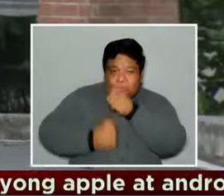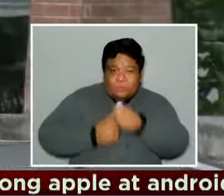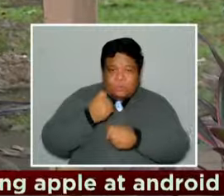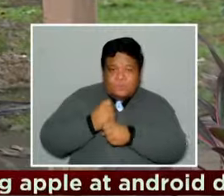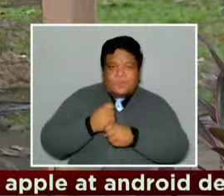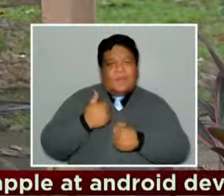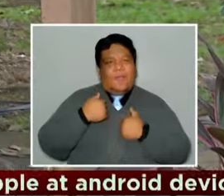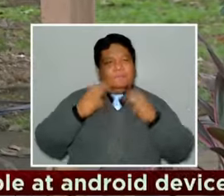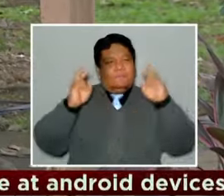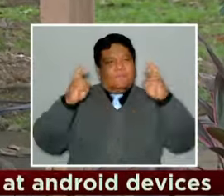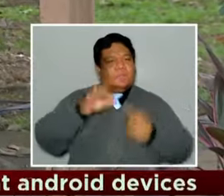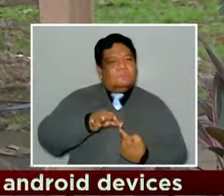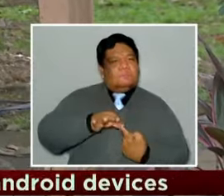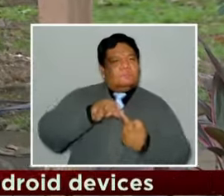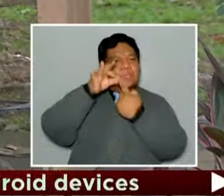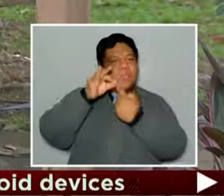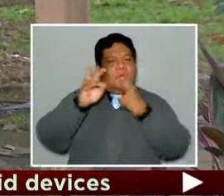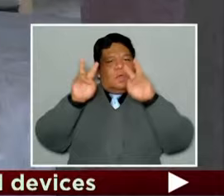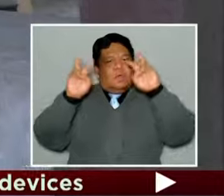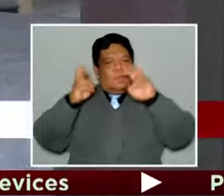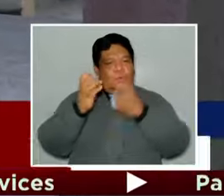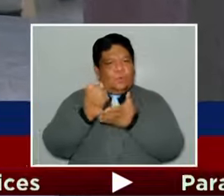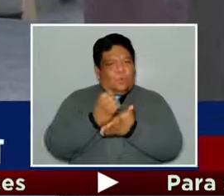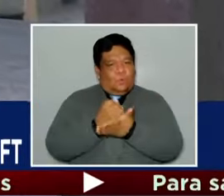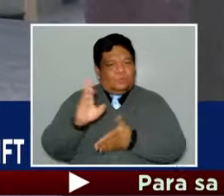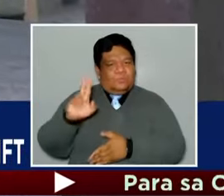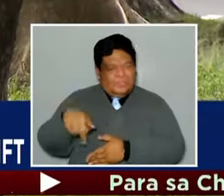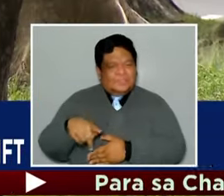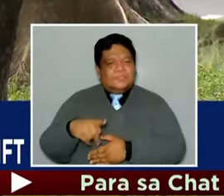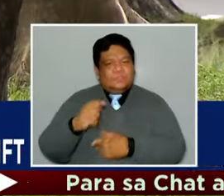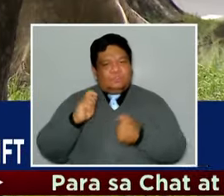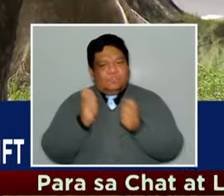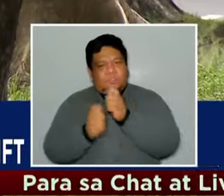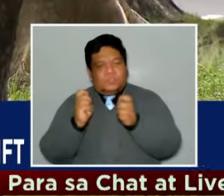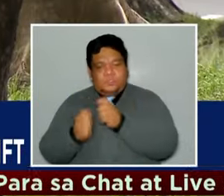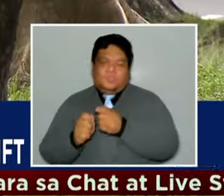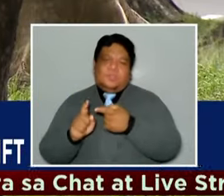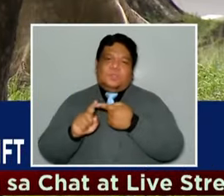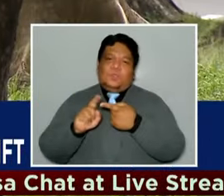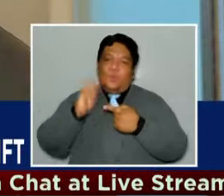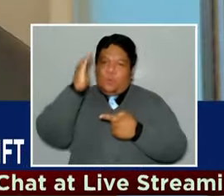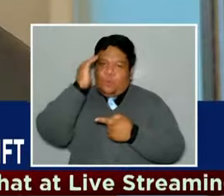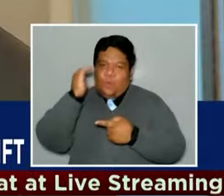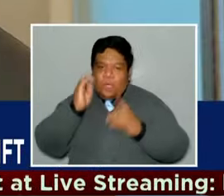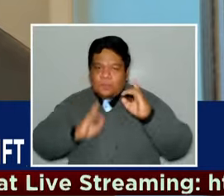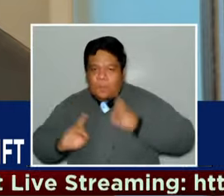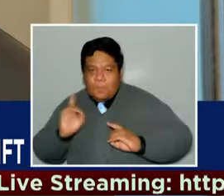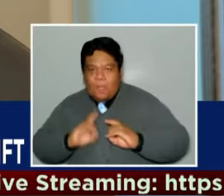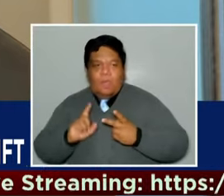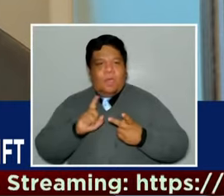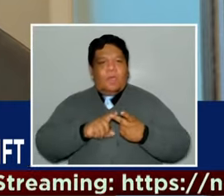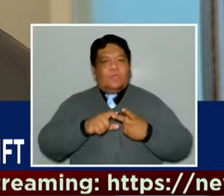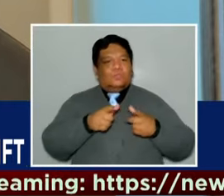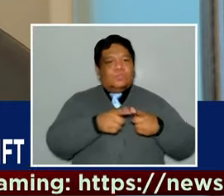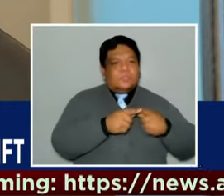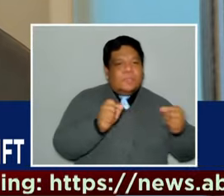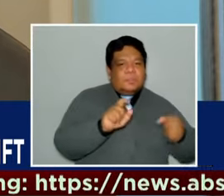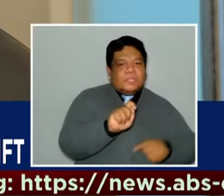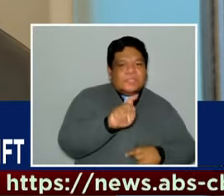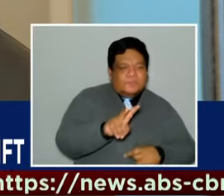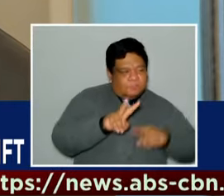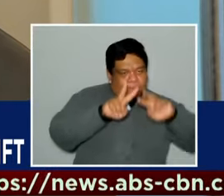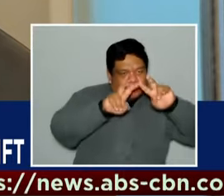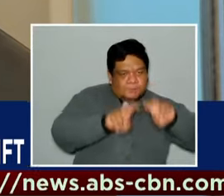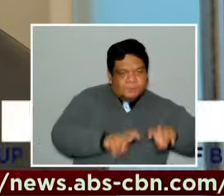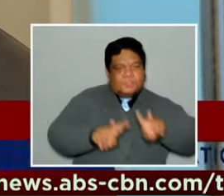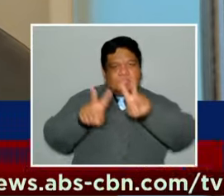UP. Kabilang dito ang pag-aaral sa K-drama at Japanese TV. We're trying to